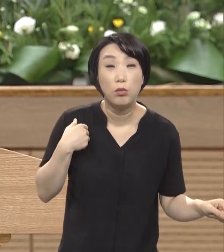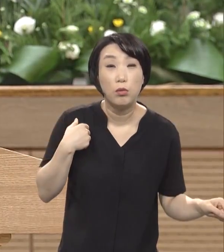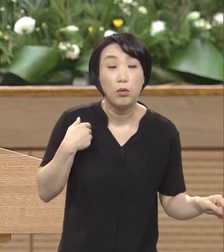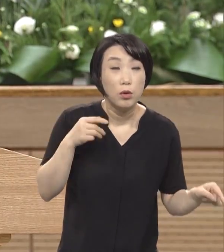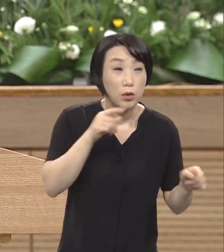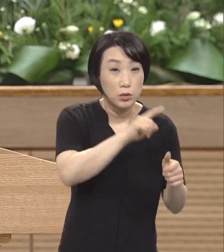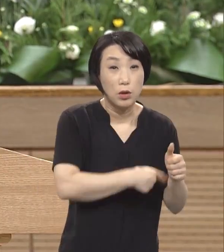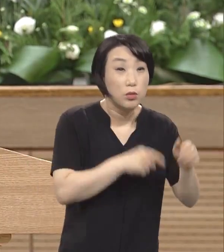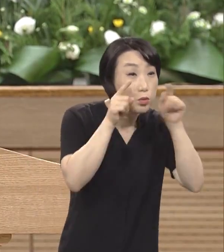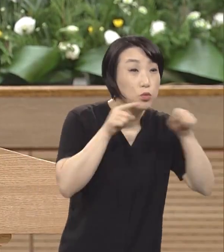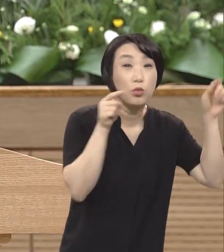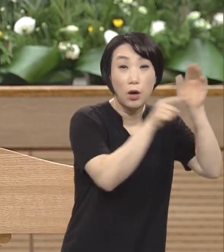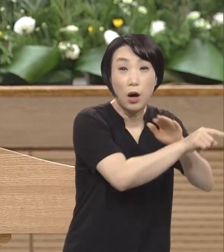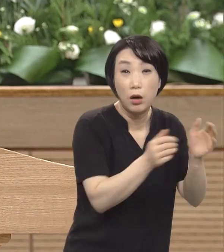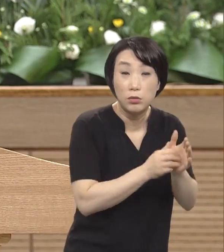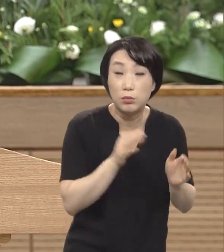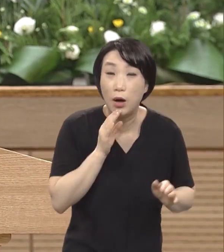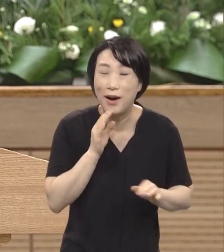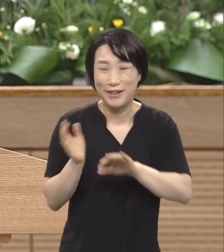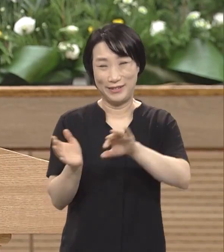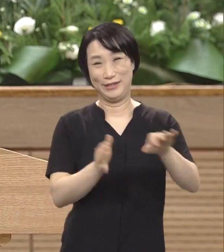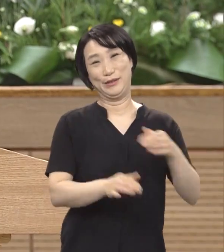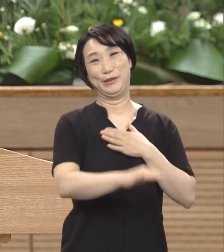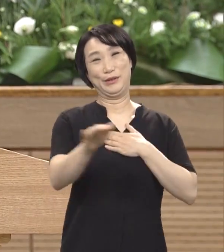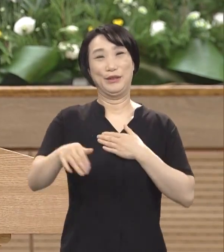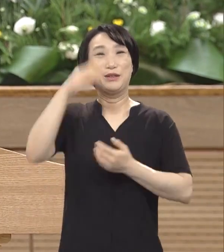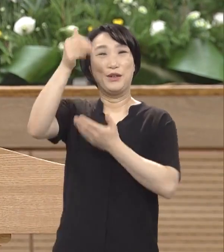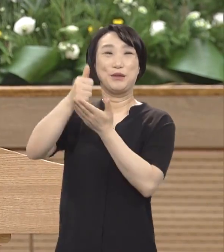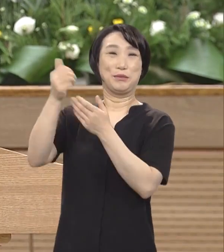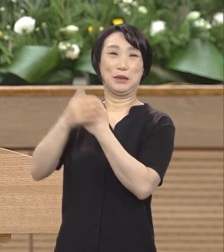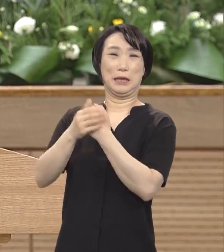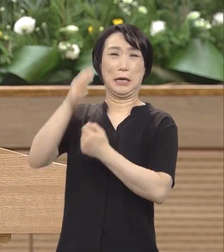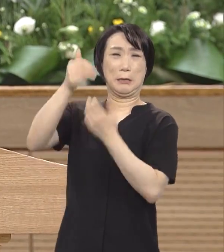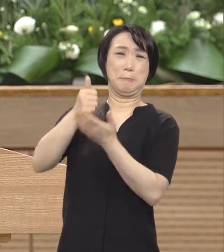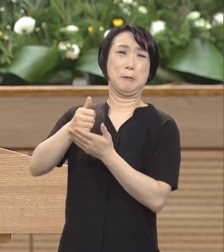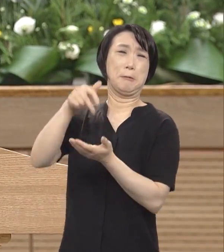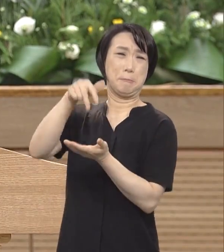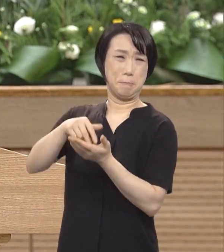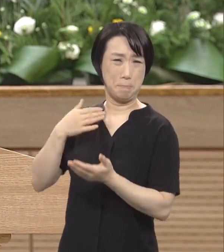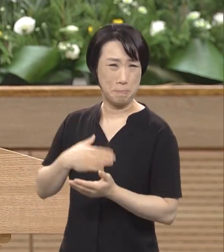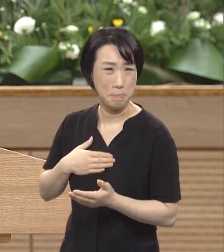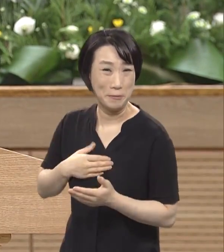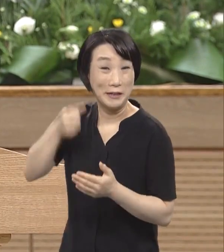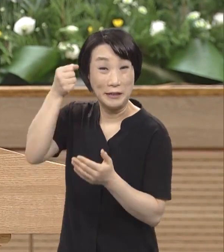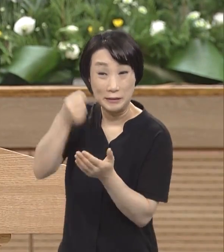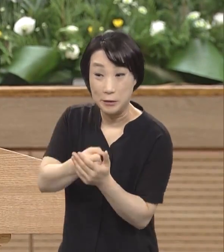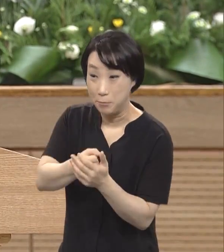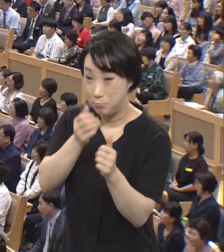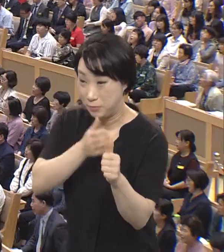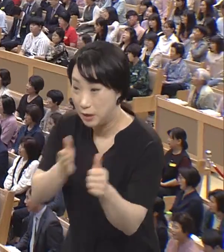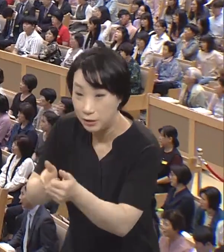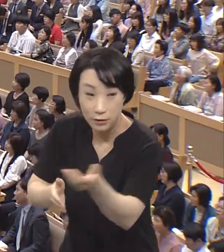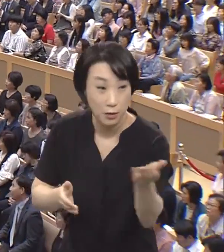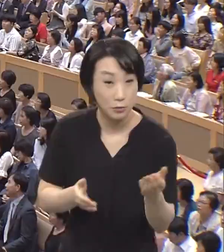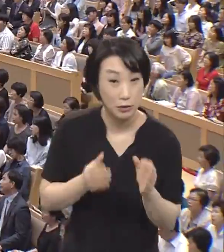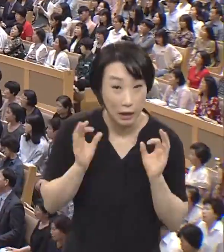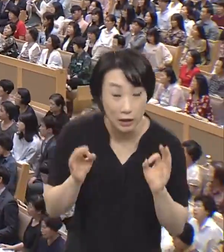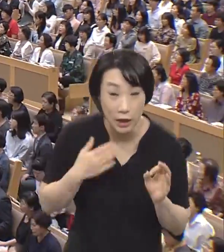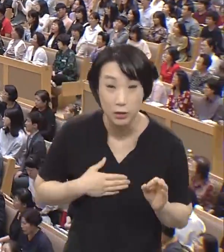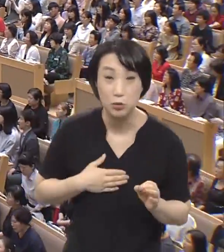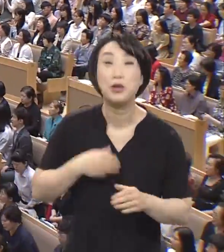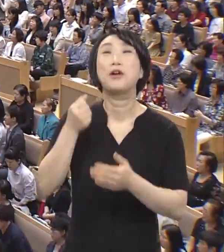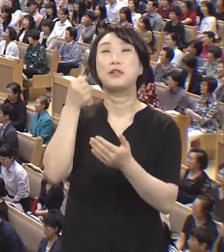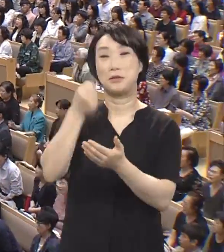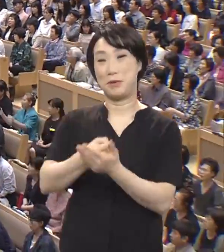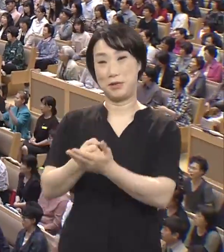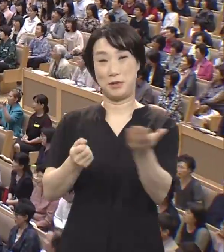되잖아. 우리는 성령으로 하나님의 사정을 알리라 작정해야 됩니다. 결심하면